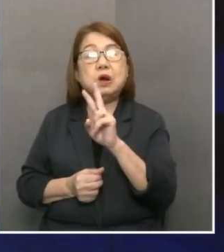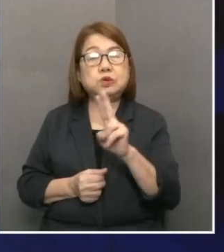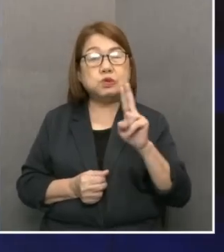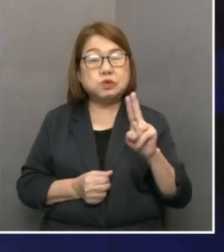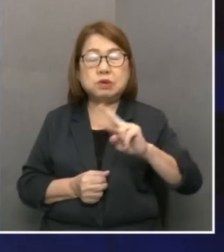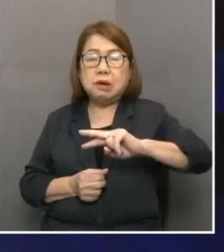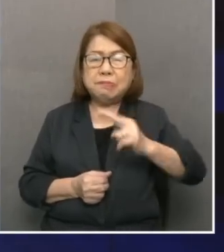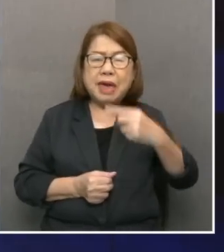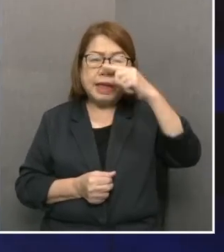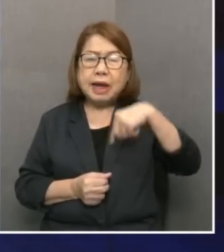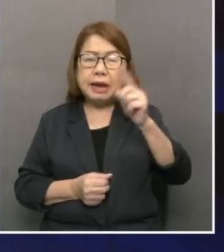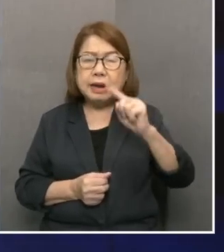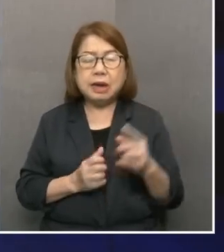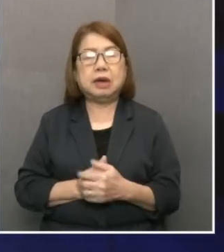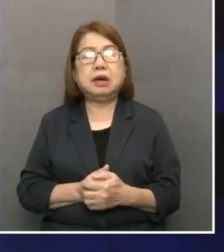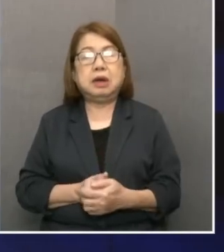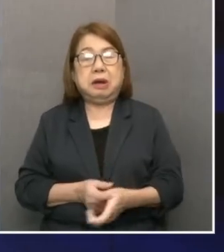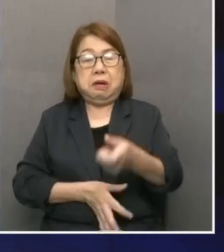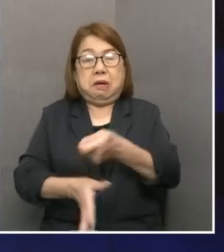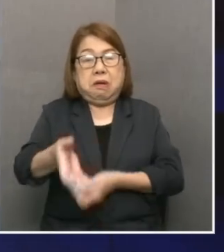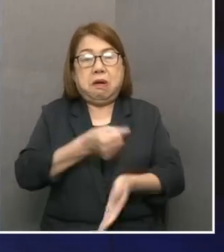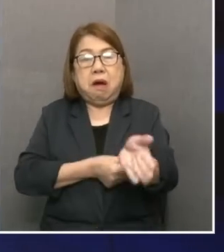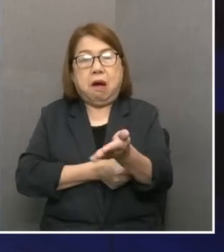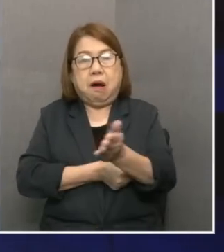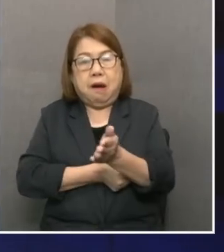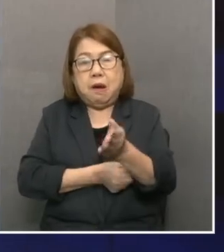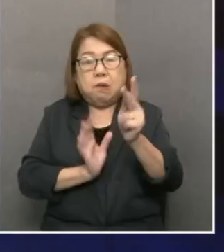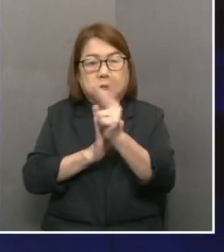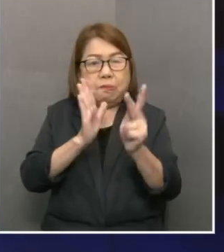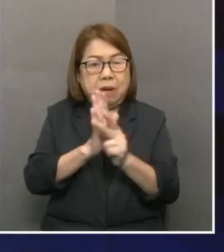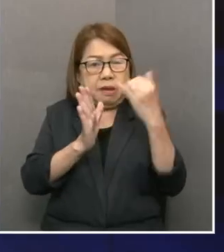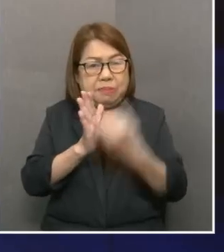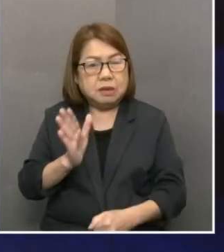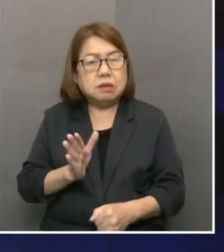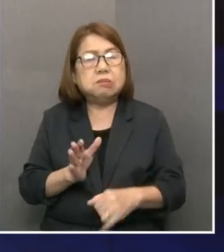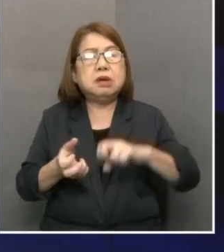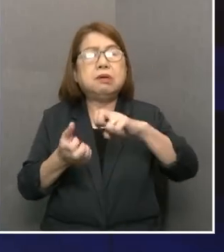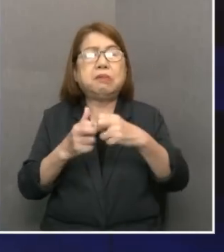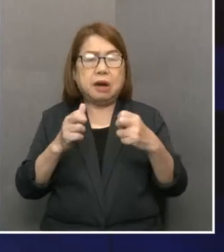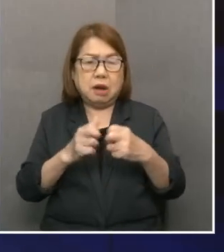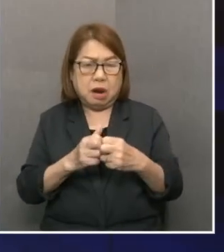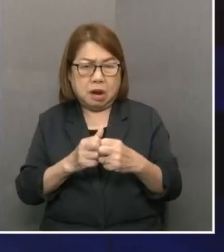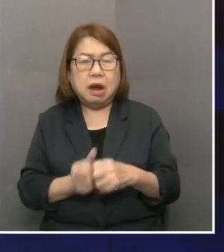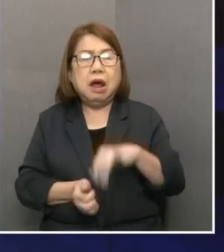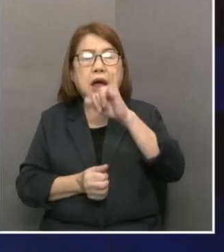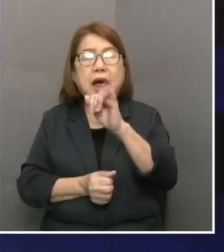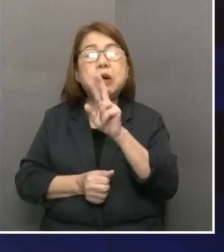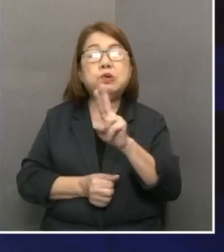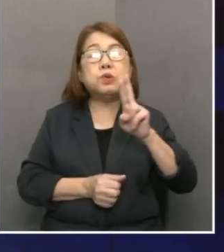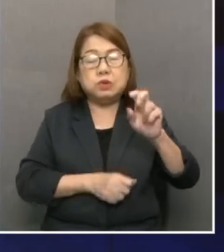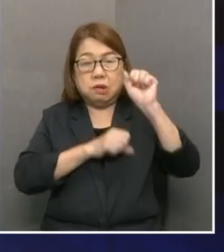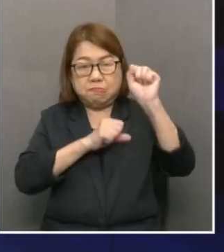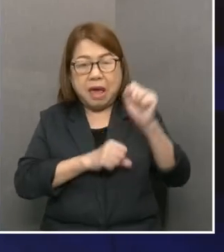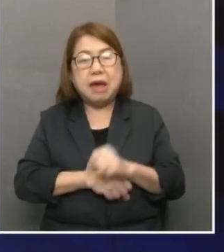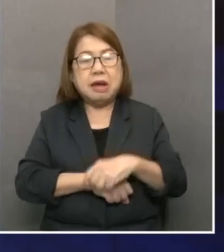ไทยง่ายๆก็คือการกระทำประมงที่ผิดกฎหมายจากผลกระทบนะคะที่ทาง EUเนี่ยเขาคประกาศให้ไทยเราเป็นประเทศที่ทำประมง